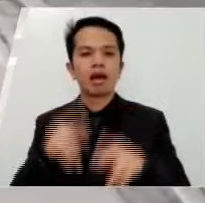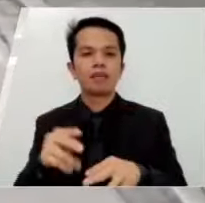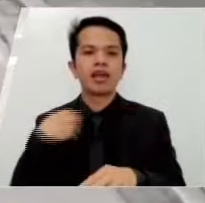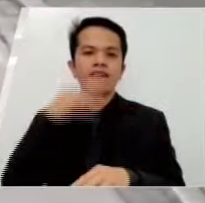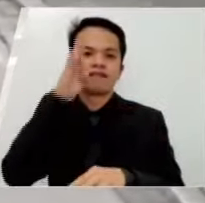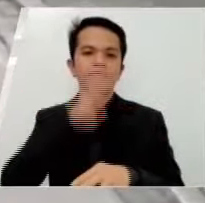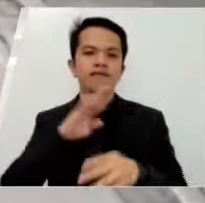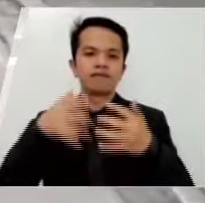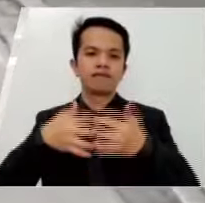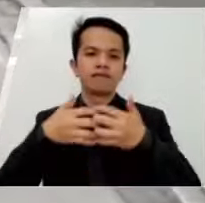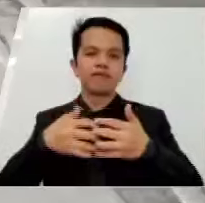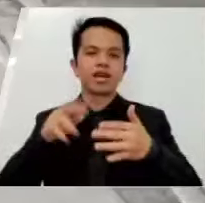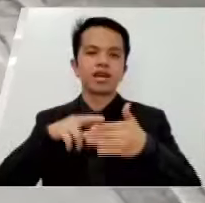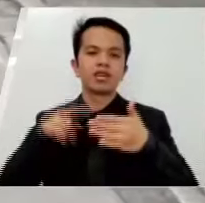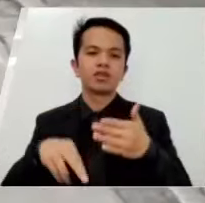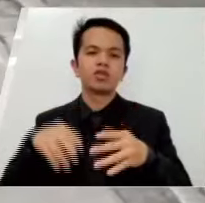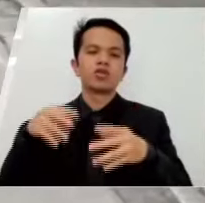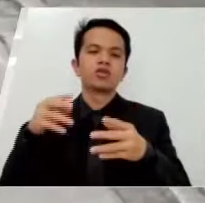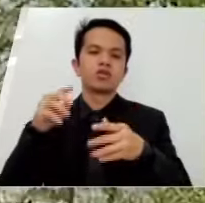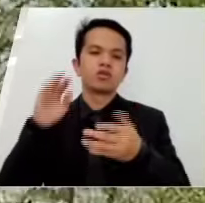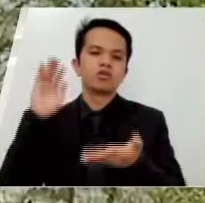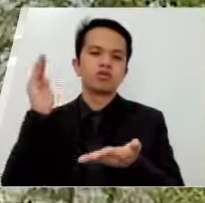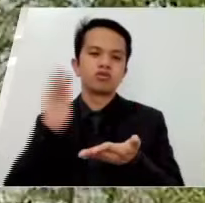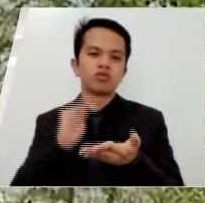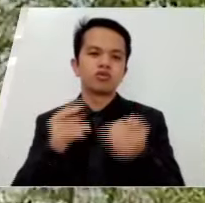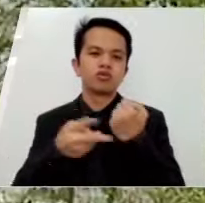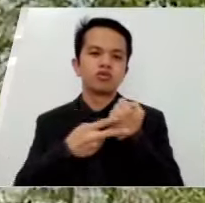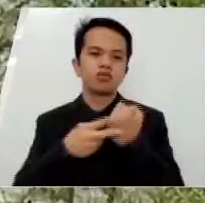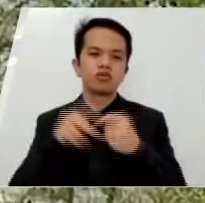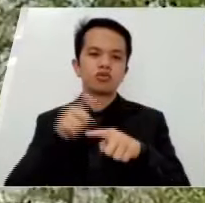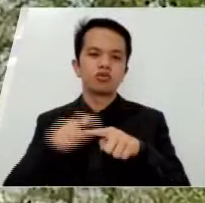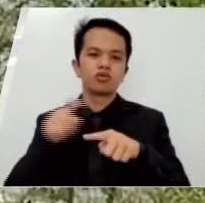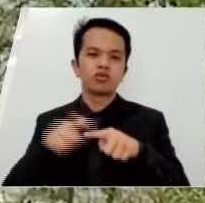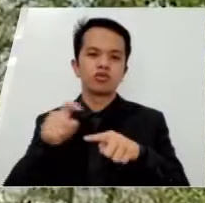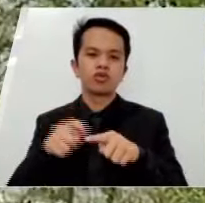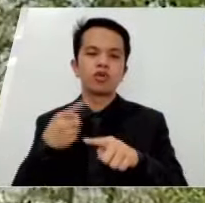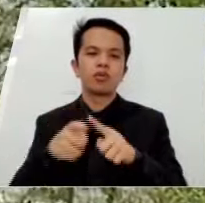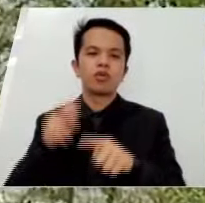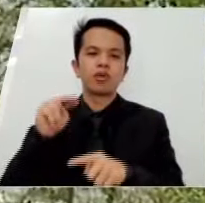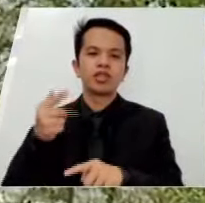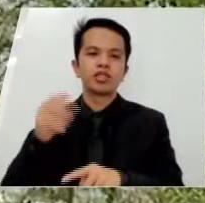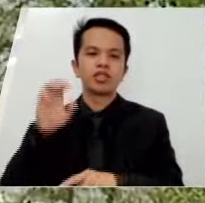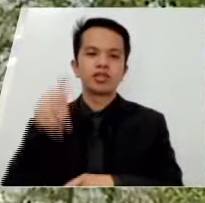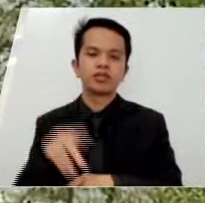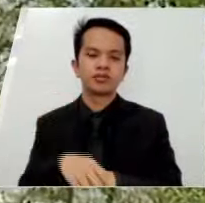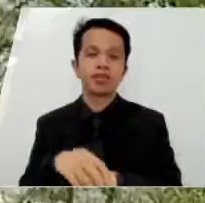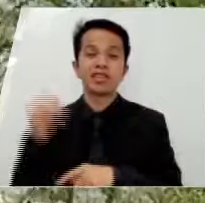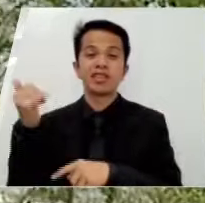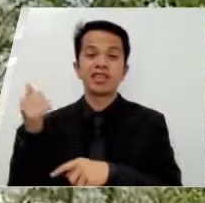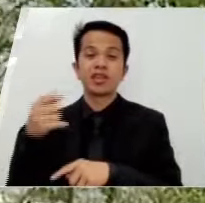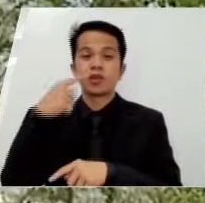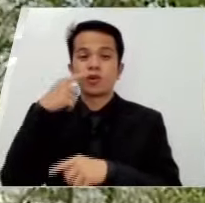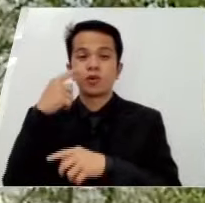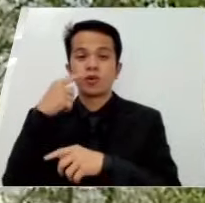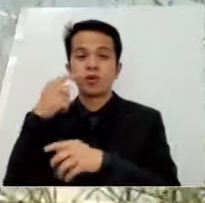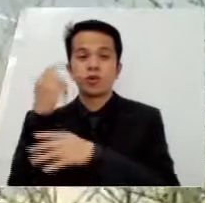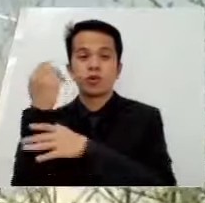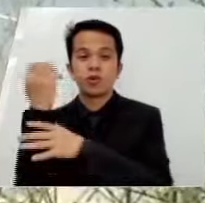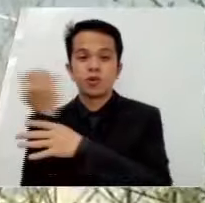kuryente ayon sa National Grid Corporation of the Philippines o NGCP. Yellow alert naman mula alas 9 hanggang alas 10 ng